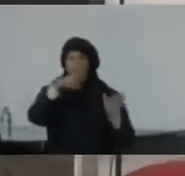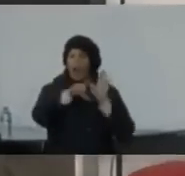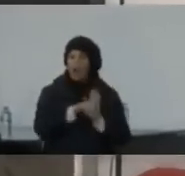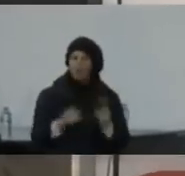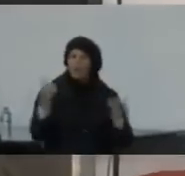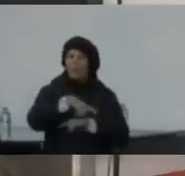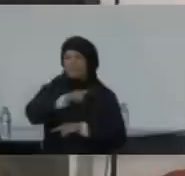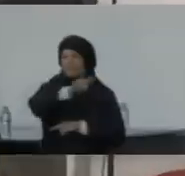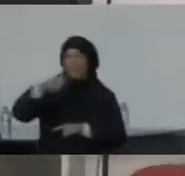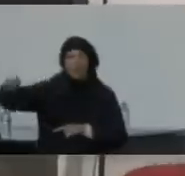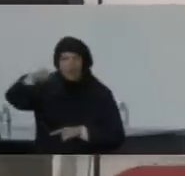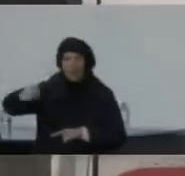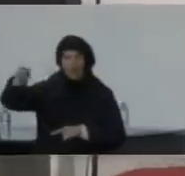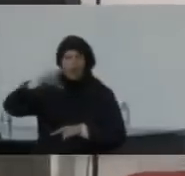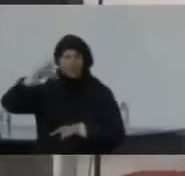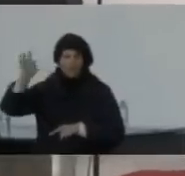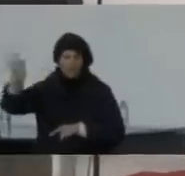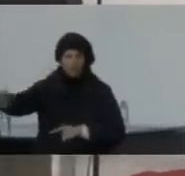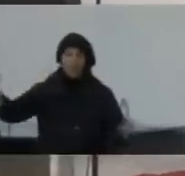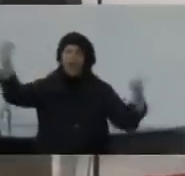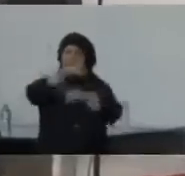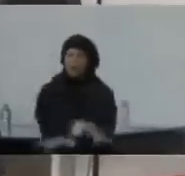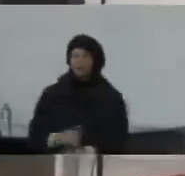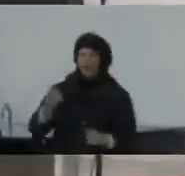di non tornare al Mattarello.